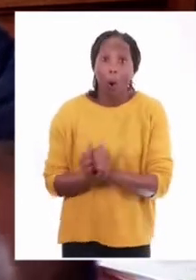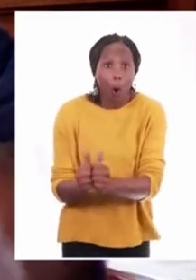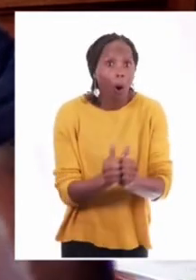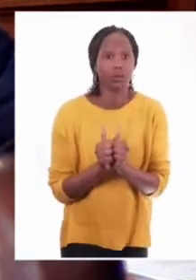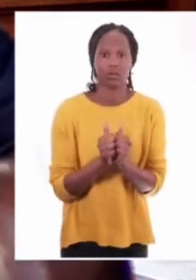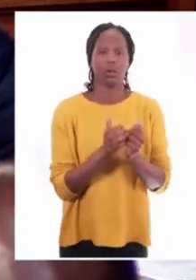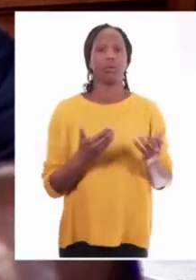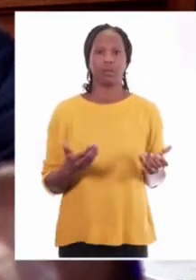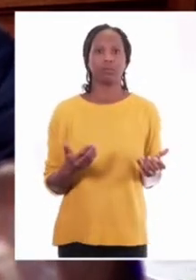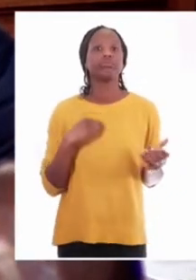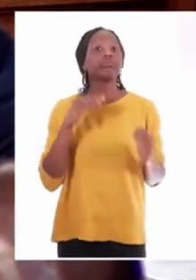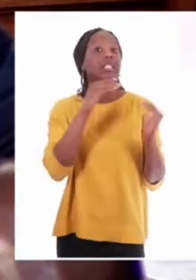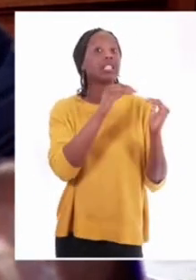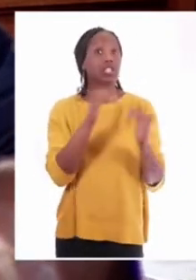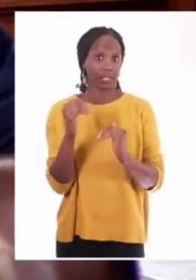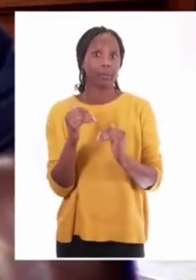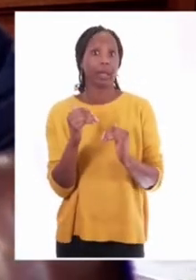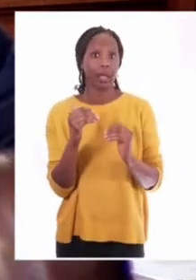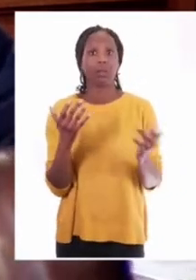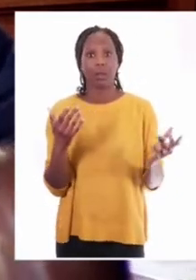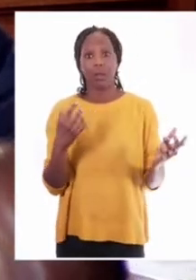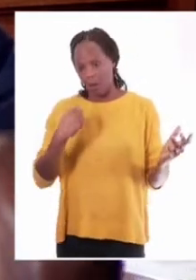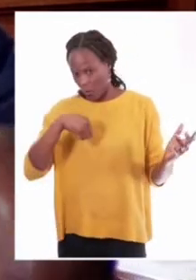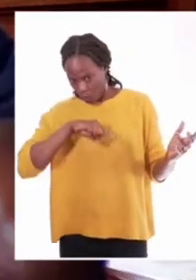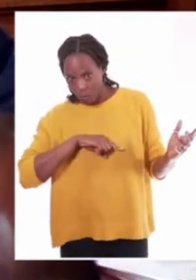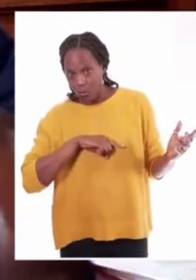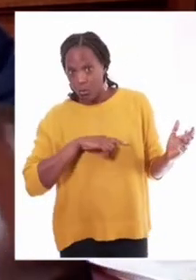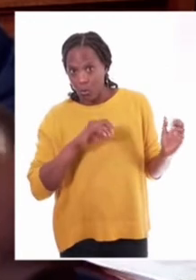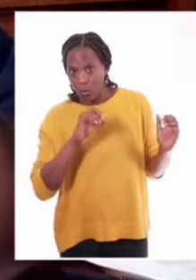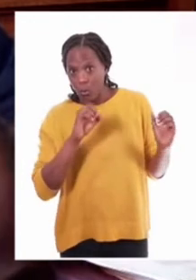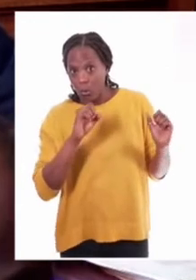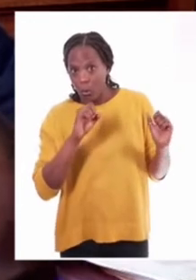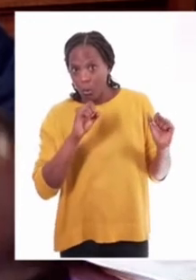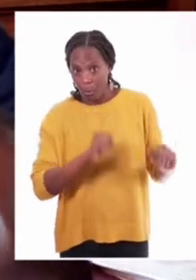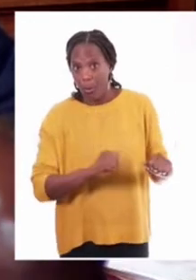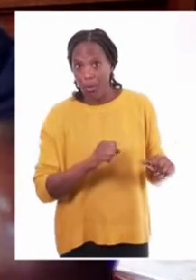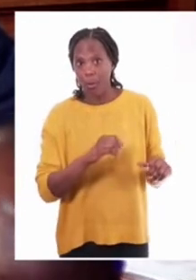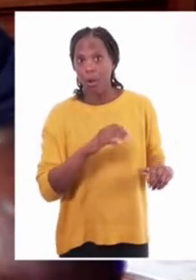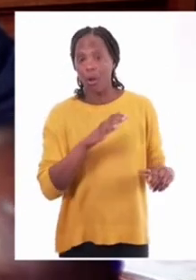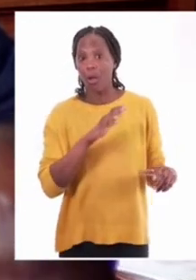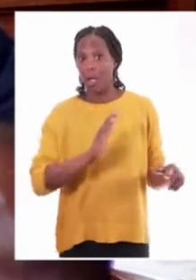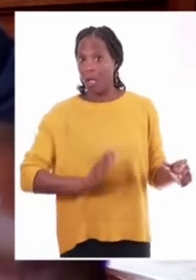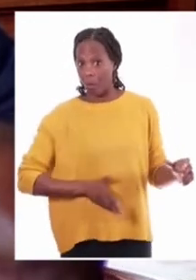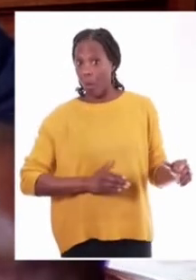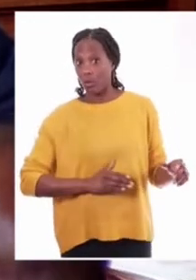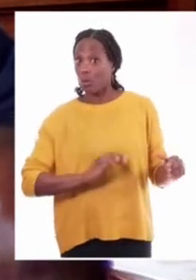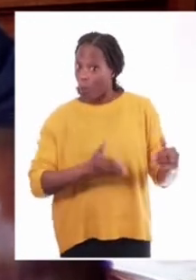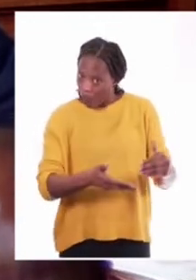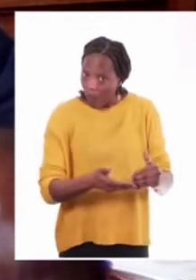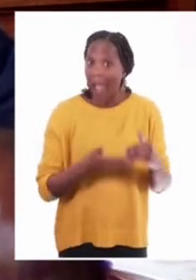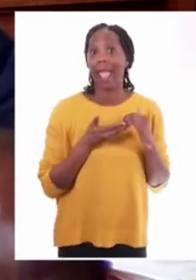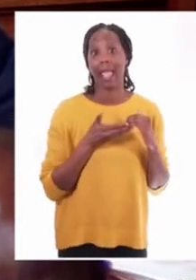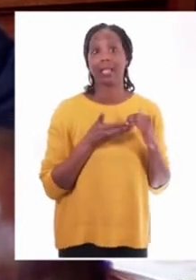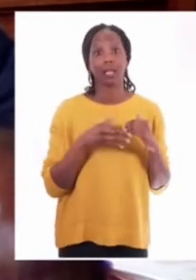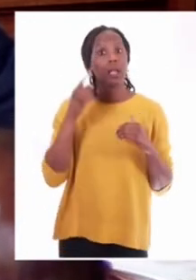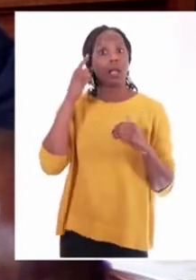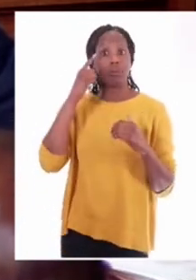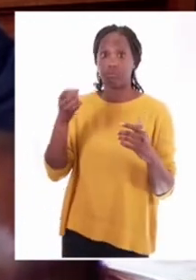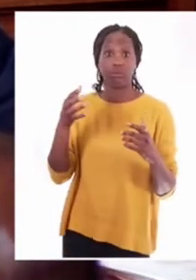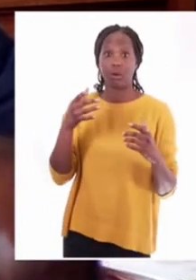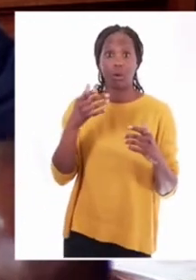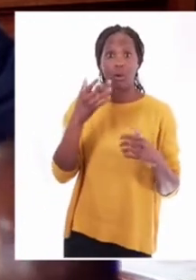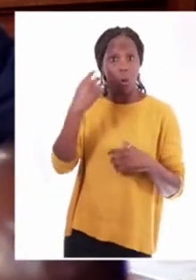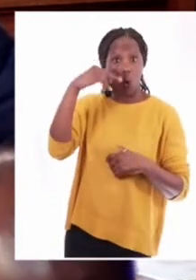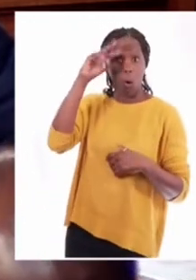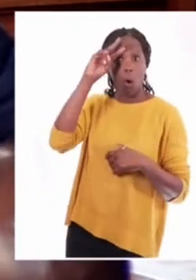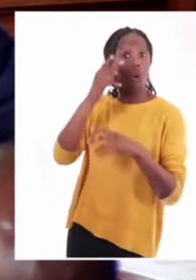j'espère que effectivement nous pourrons compter sur la voix de Bordeaux dans cette défense